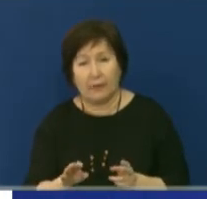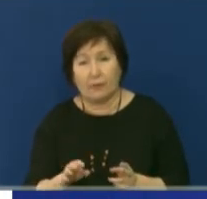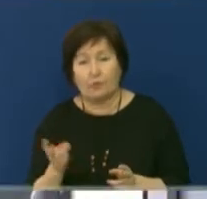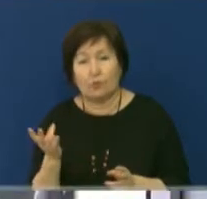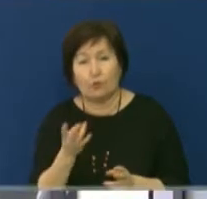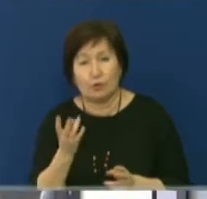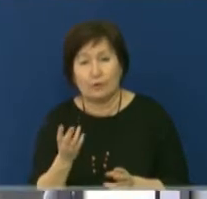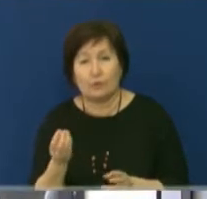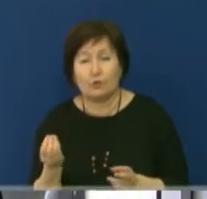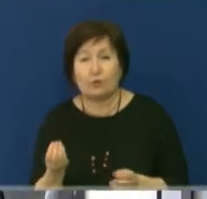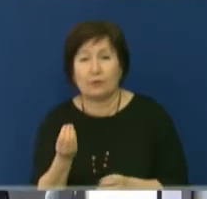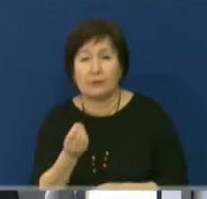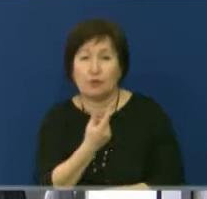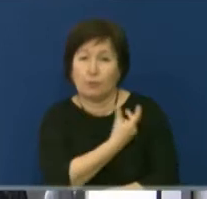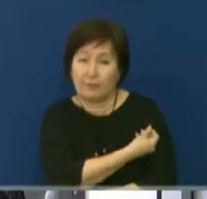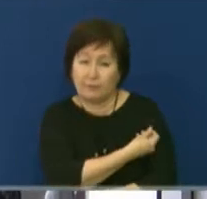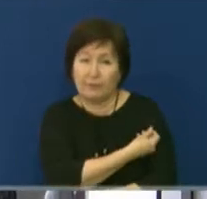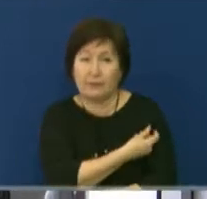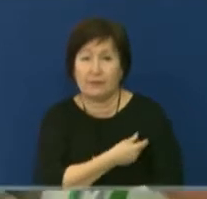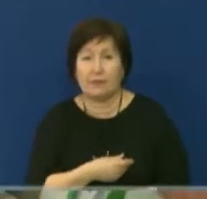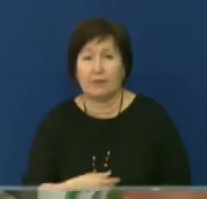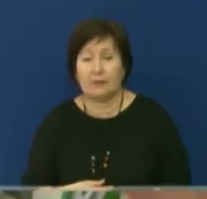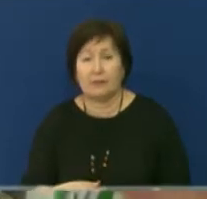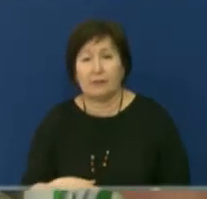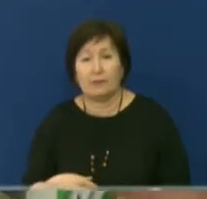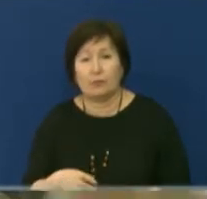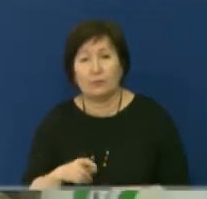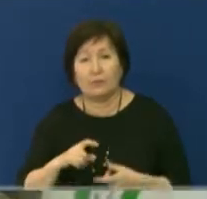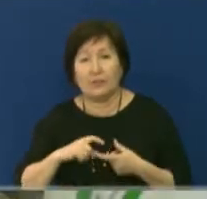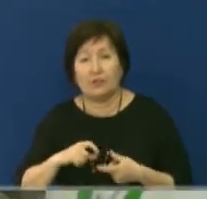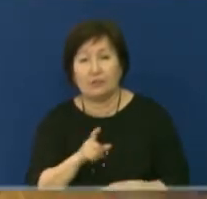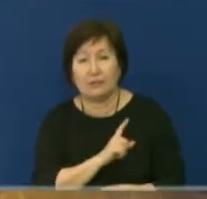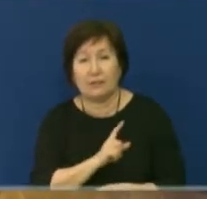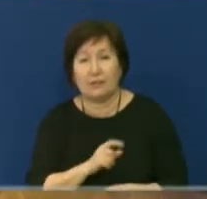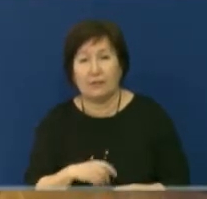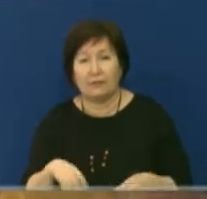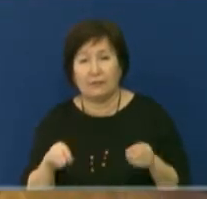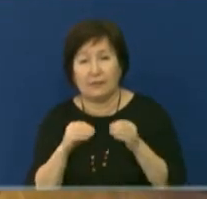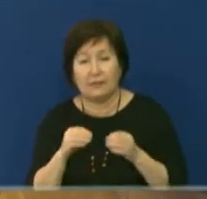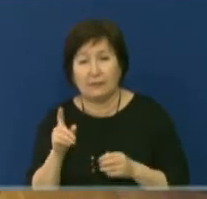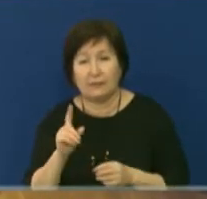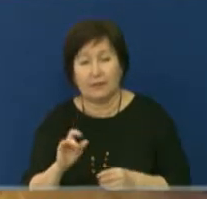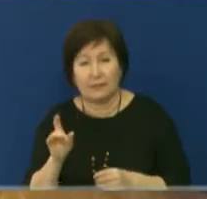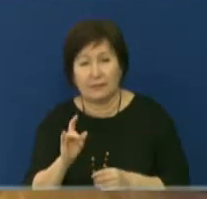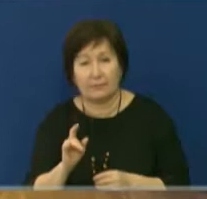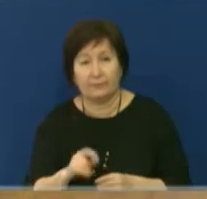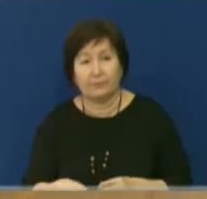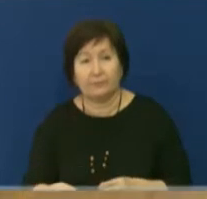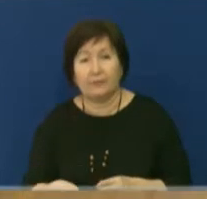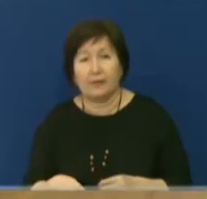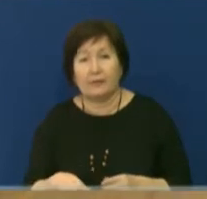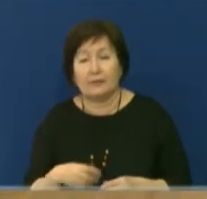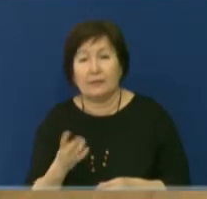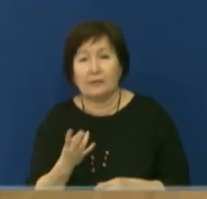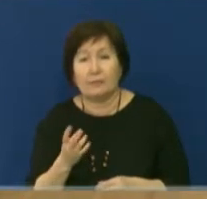все-таки прививаться. На брифинге также было сказано о важности ношения медицинских масок в общественных местах и соблюдения социальной